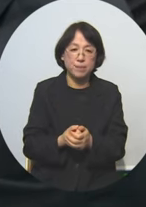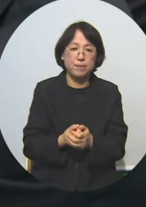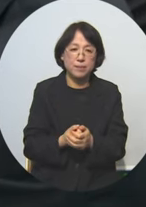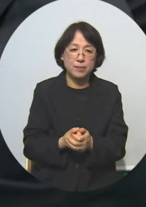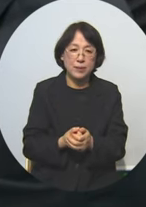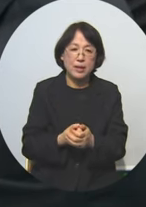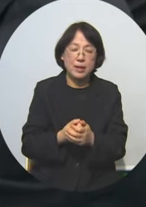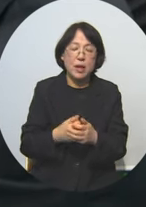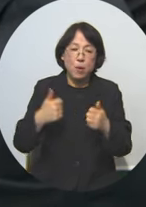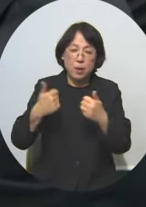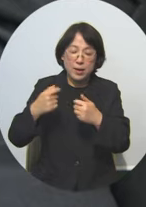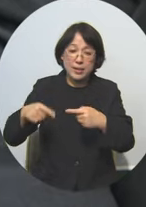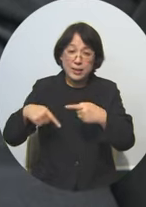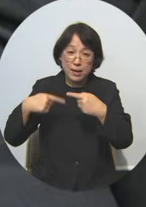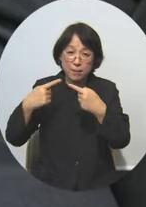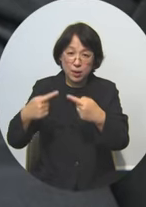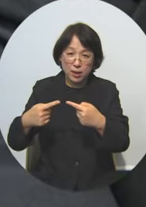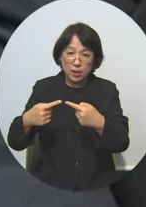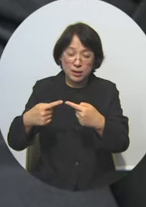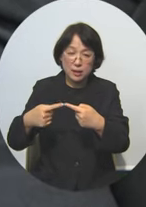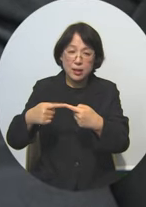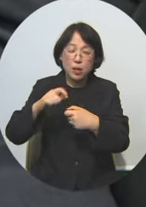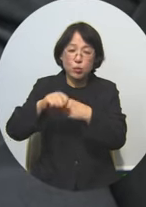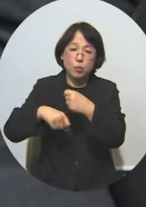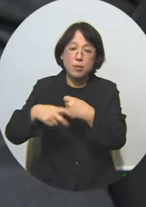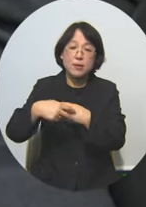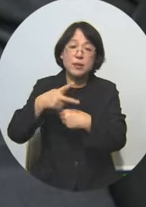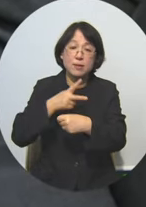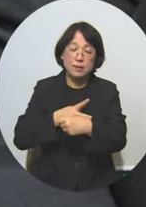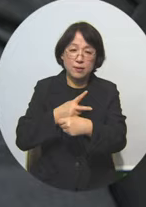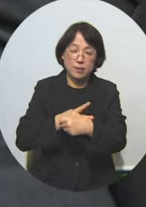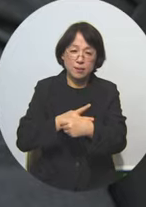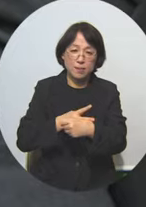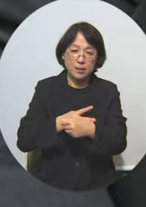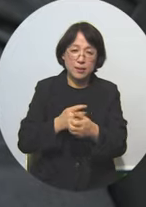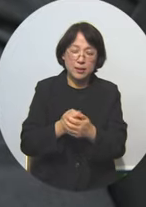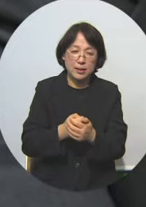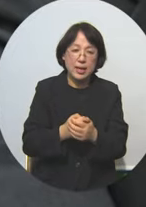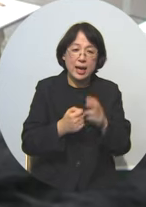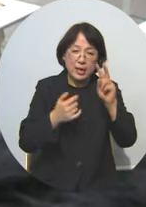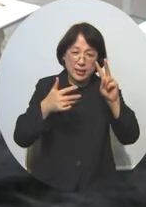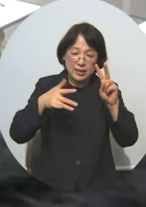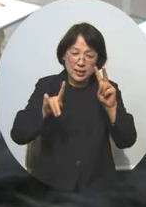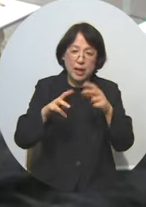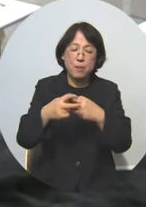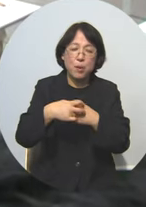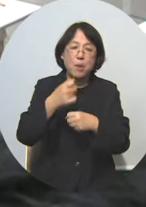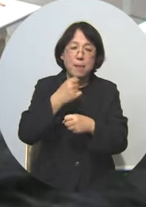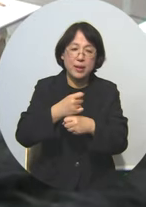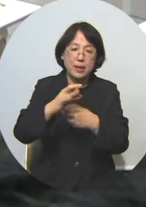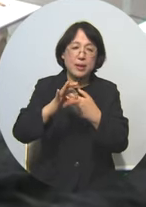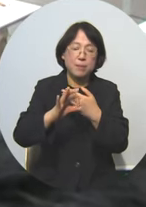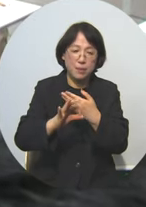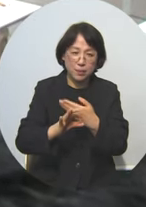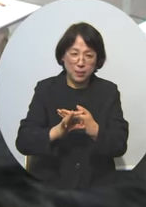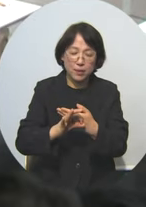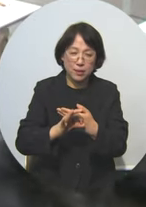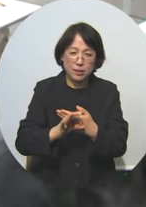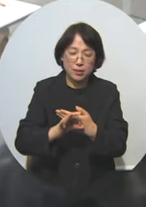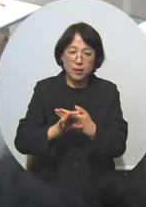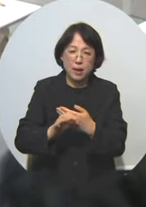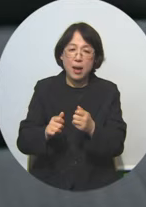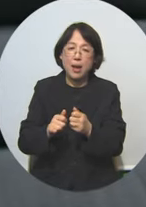대한수의사회 관계자는 상급 동물병원을 도입하게 되면 반려동물들이 더 건강하고 올바른 진료 혜택을 받을 수 있을